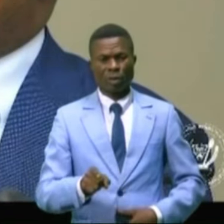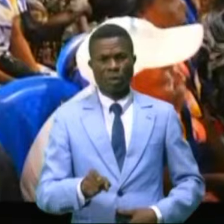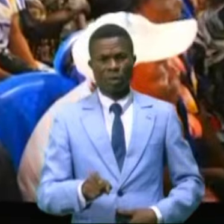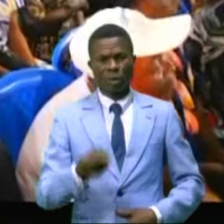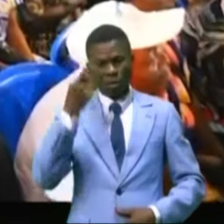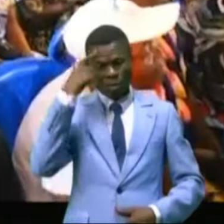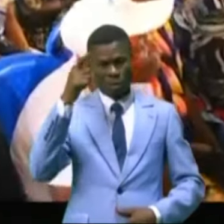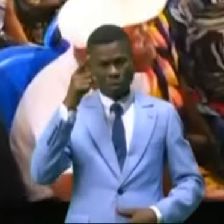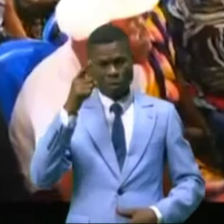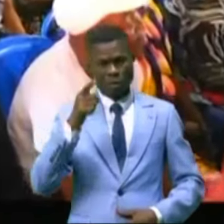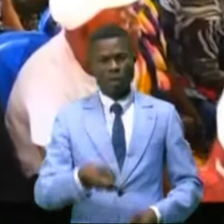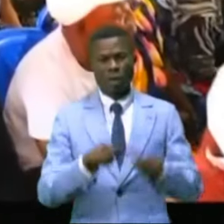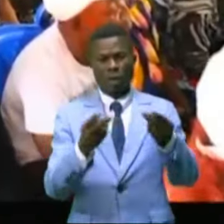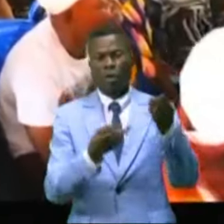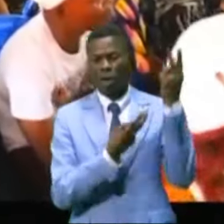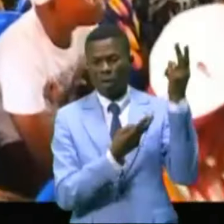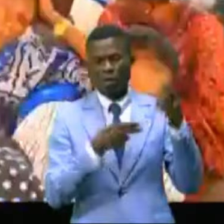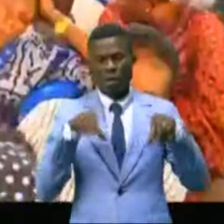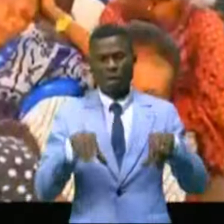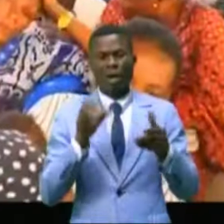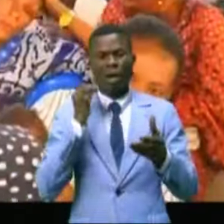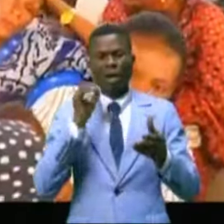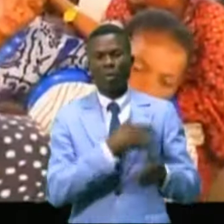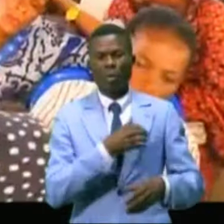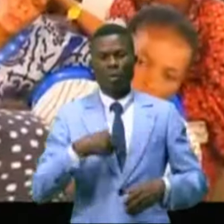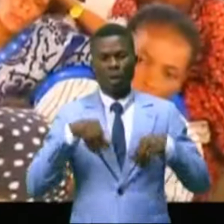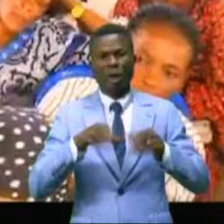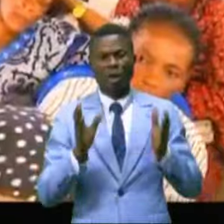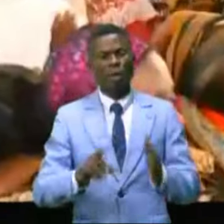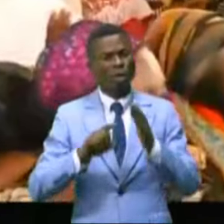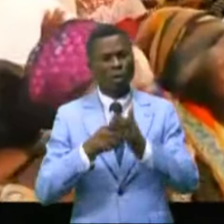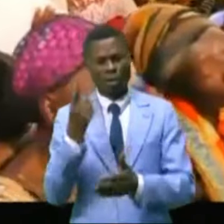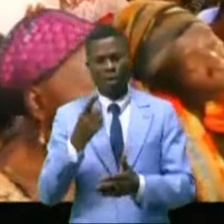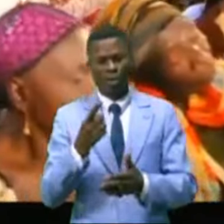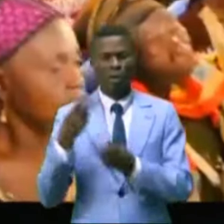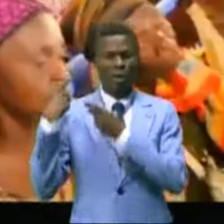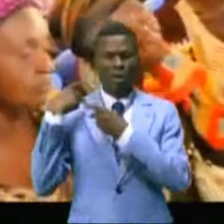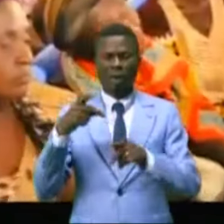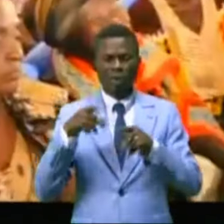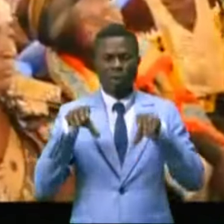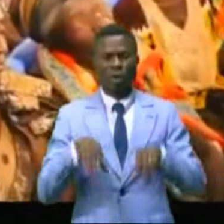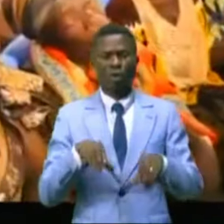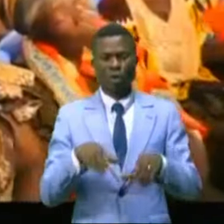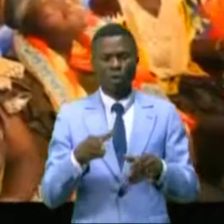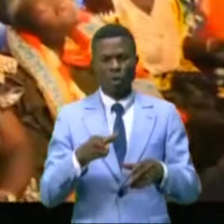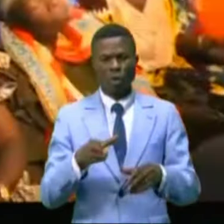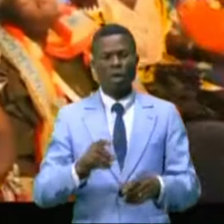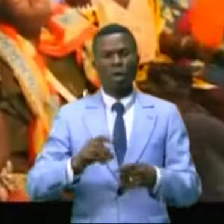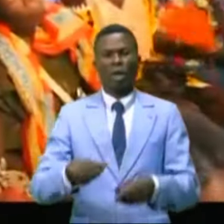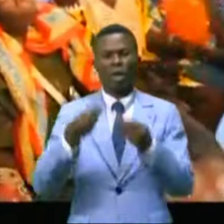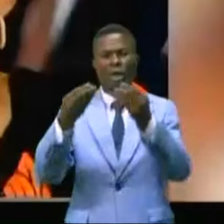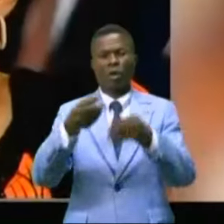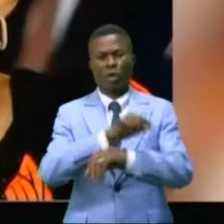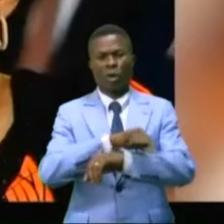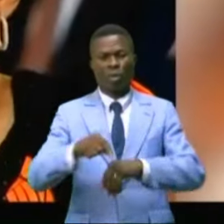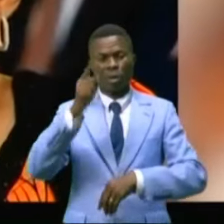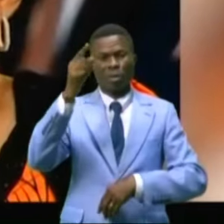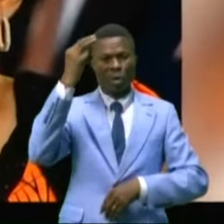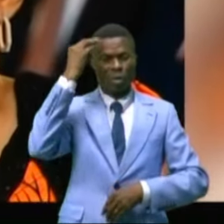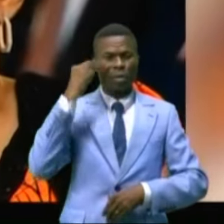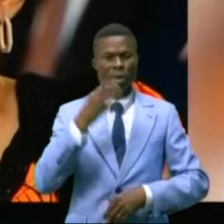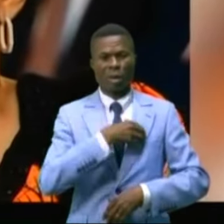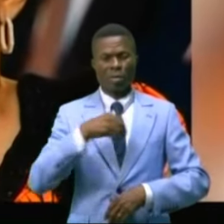tilombo de valoriser la femme congolaise pour la toute première fois de l'histoire de ce pays en confiant la Primature à